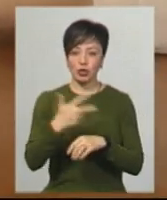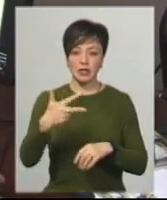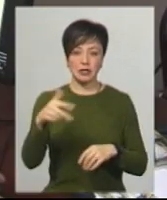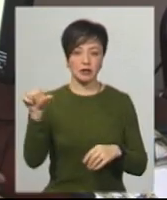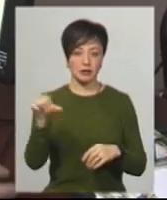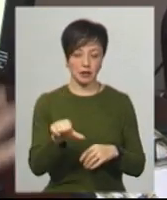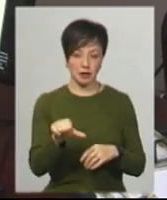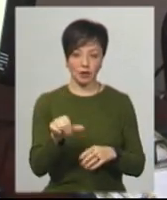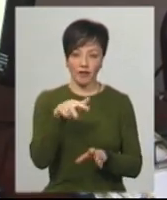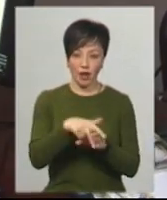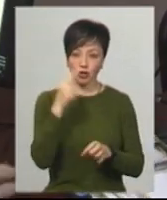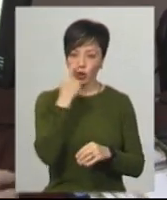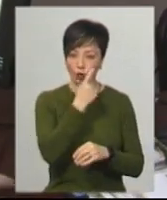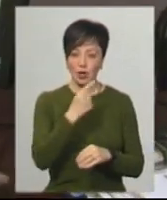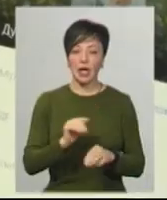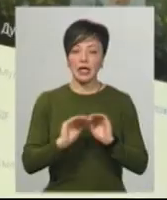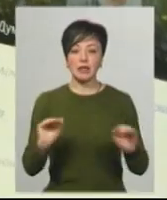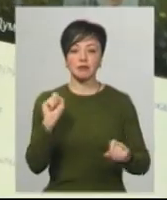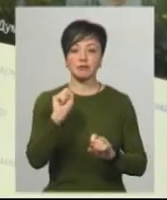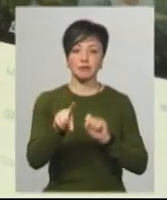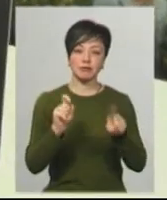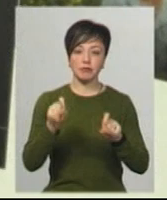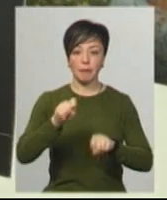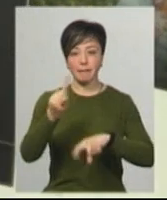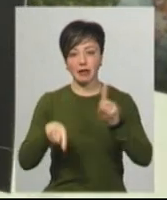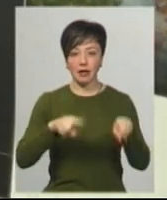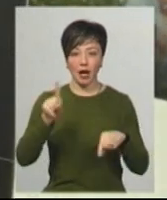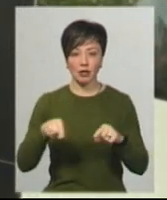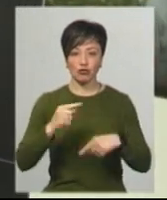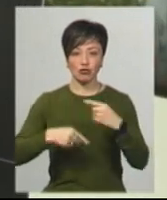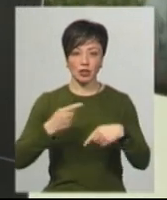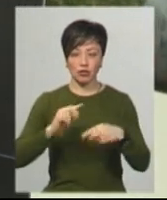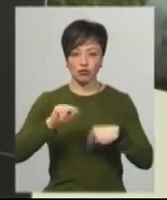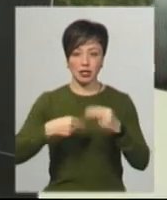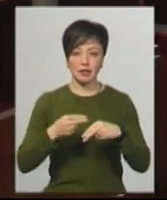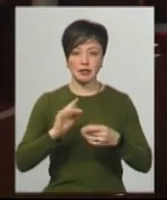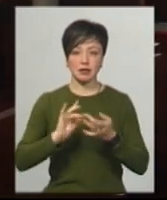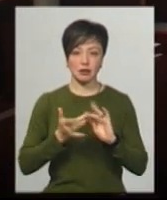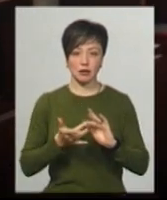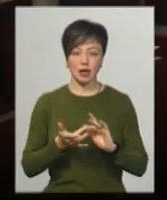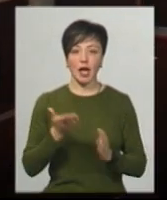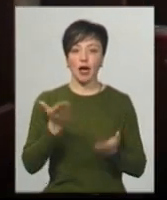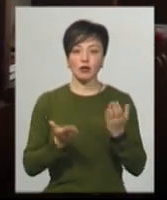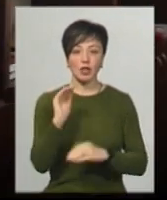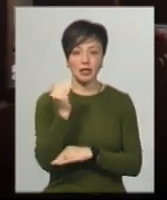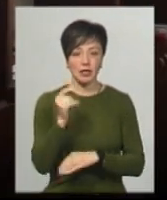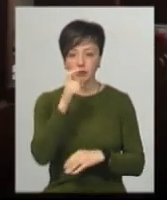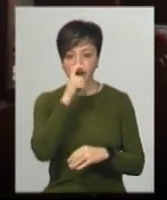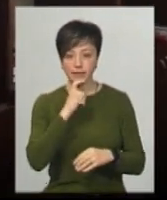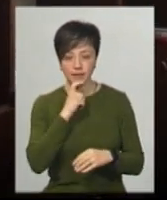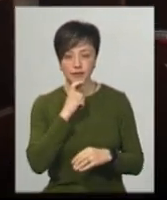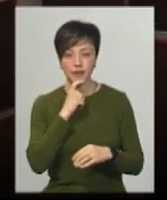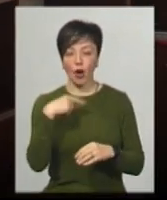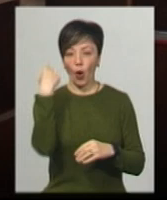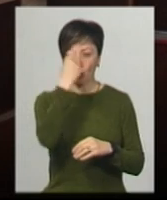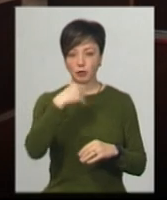очі дитини. Після заняття учні задають додаткові питання через соціальні мережі, розповідає вчителька. Якщо дитина щось не розуміє, вона